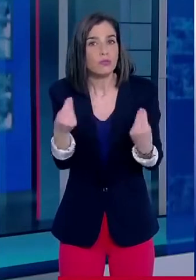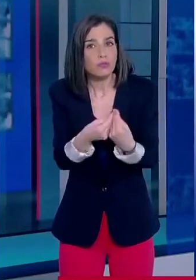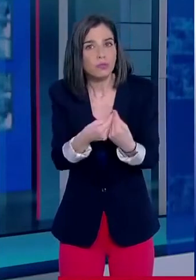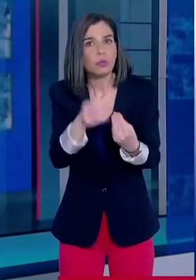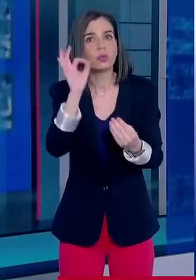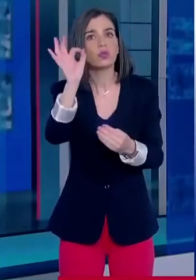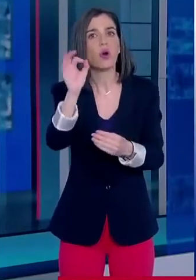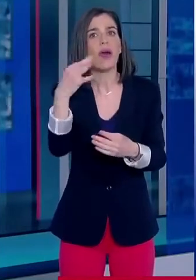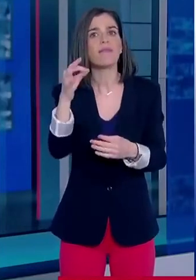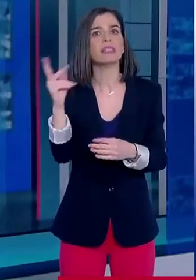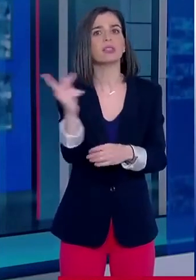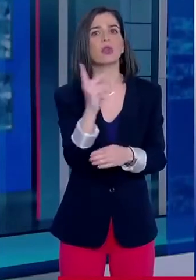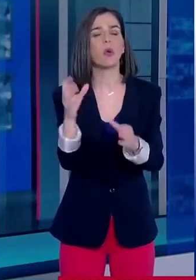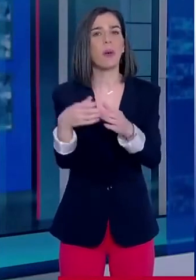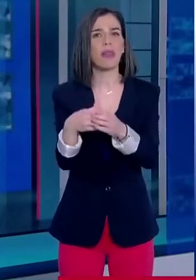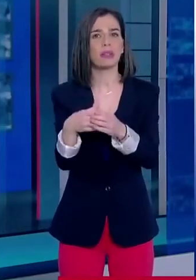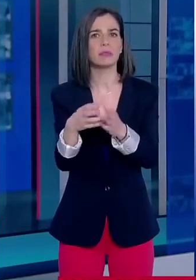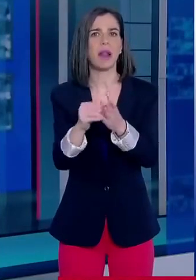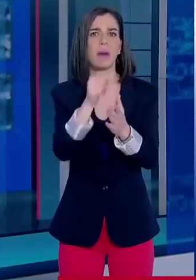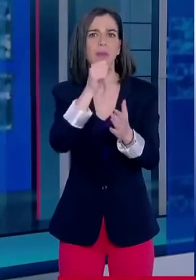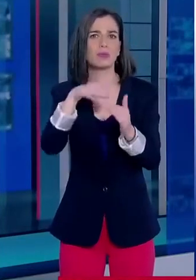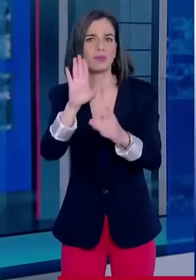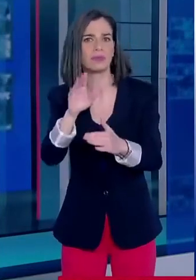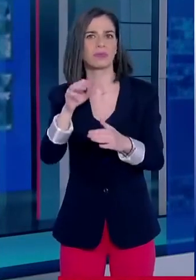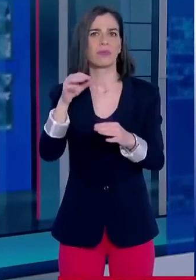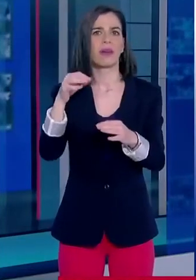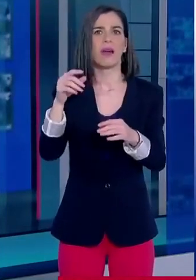τις λιγότερο ευπαθείς ομάδες του πληθυσμού